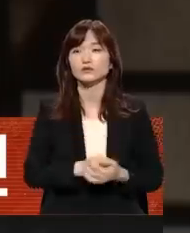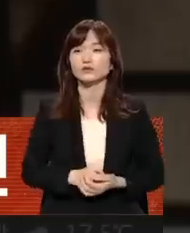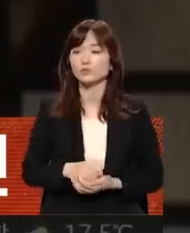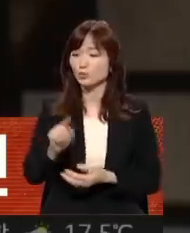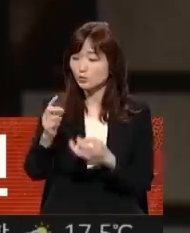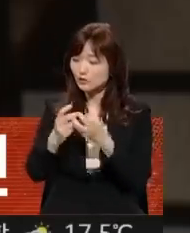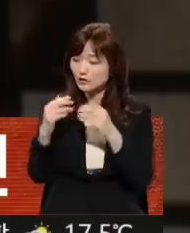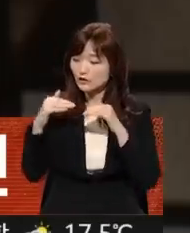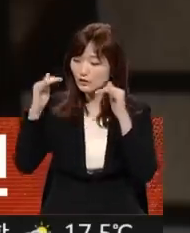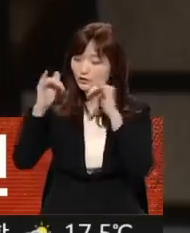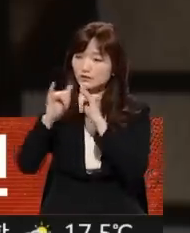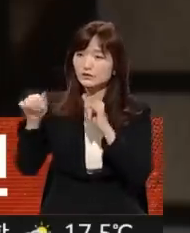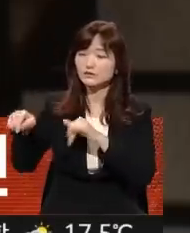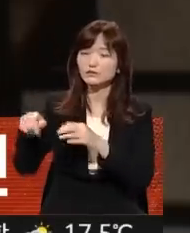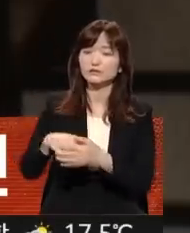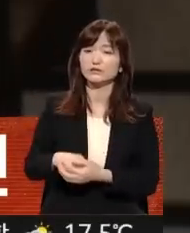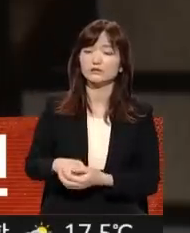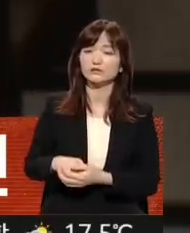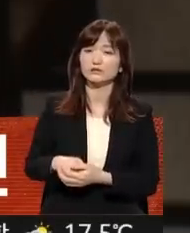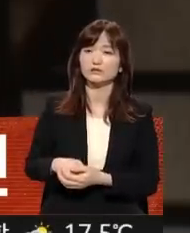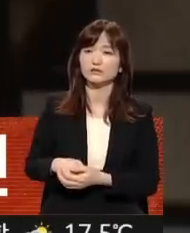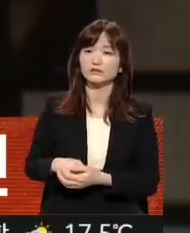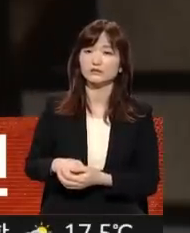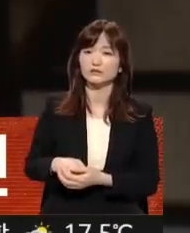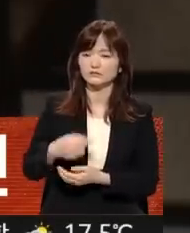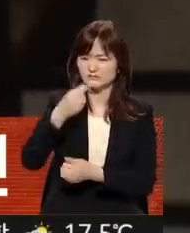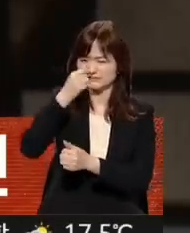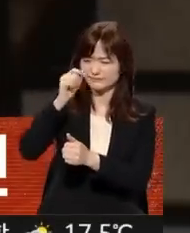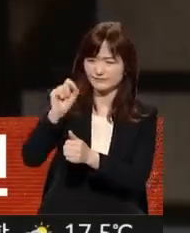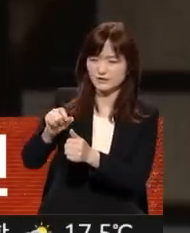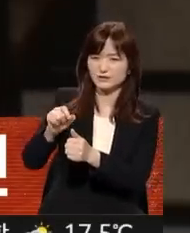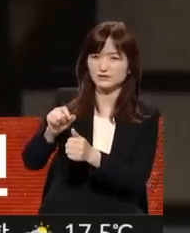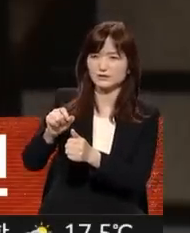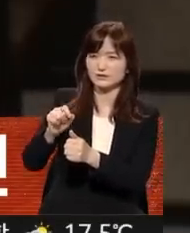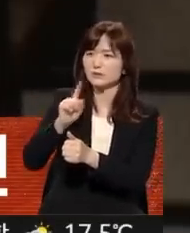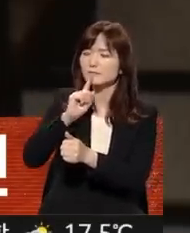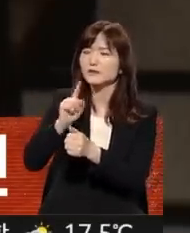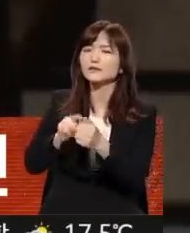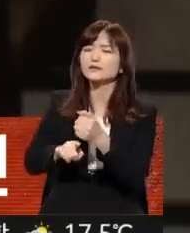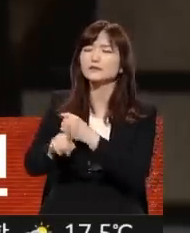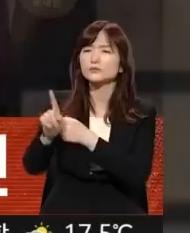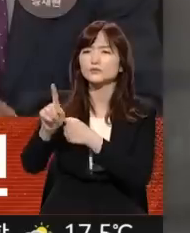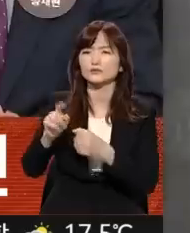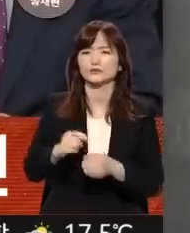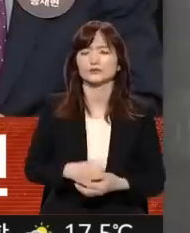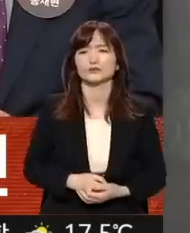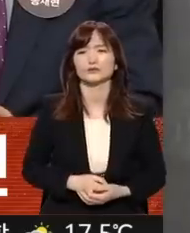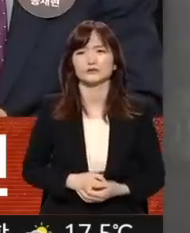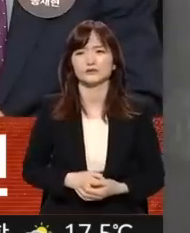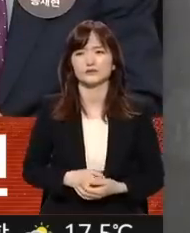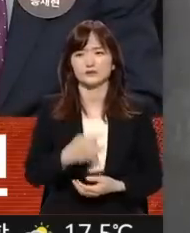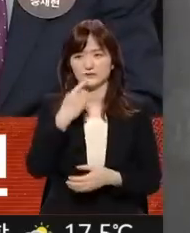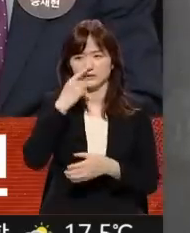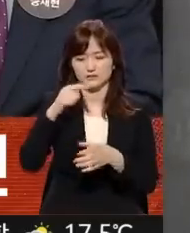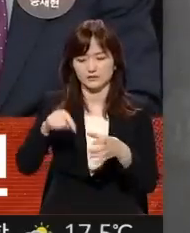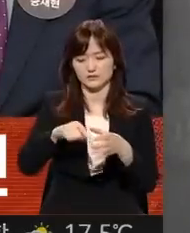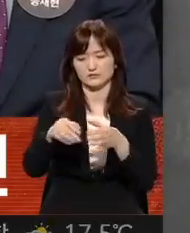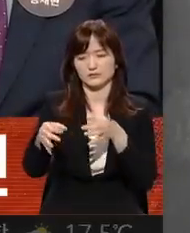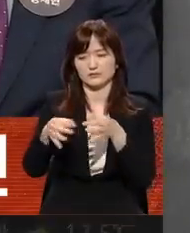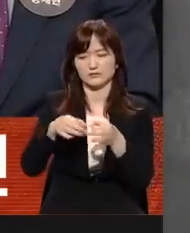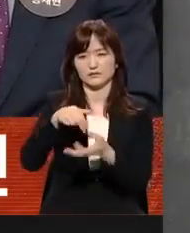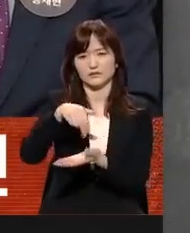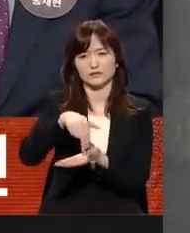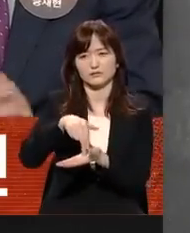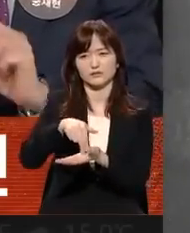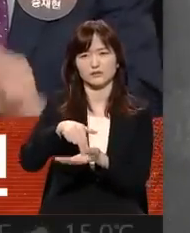저렇게 어른에 대한 너도 늙을 수 있는데 어른에 대한 그런 어떤 모멸적인 어떤 이야기를 하느냐라고 해서 사실상 카페의 사장님 입장에서는